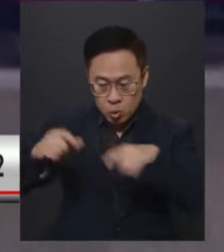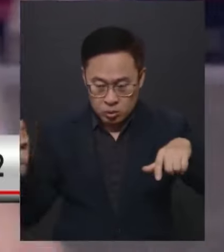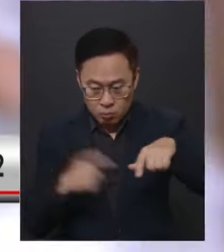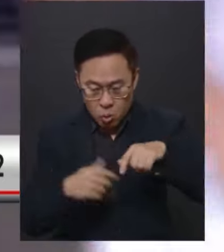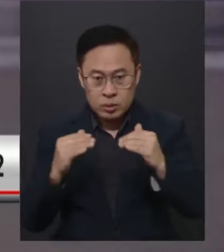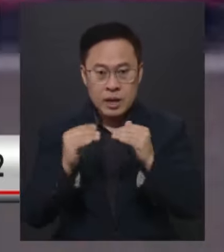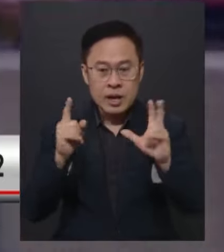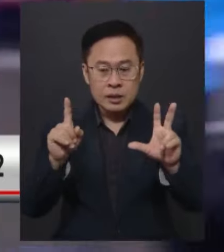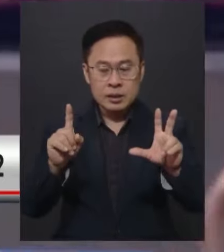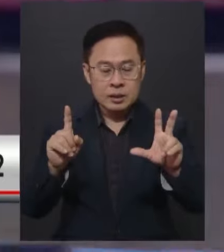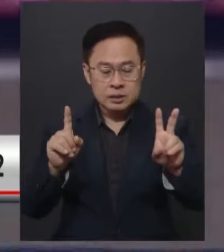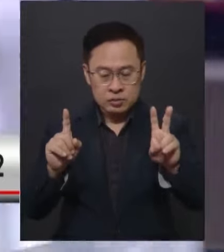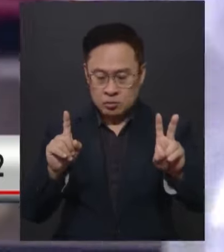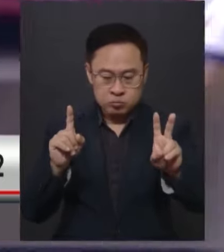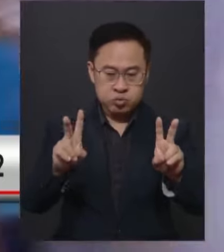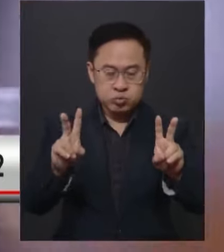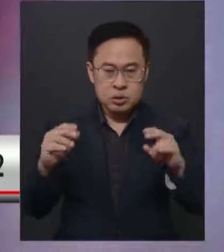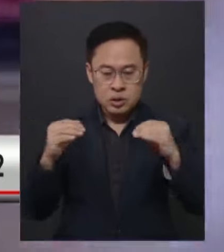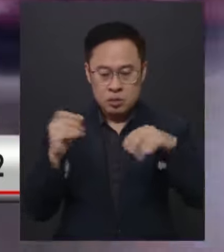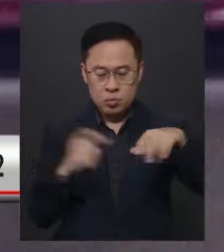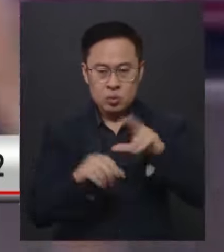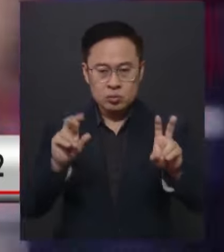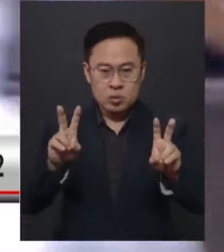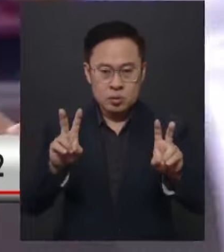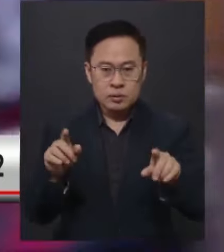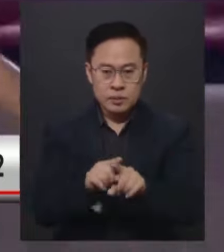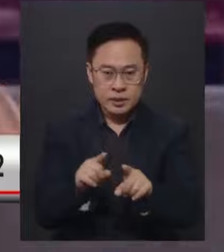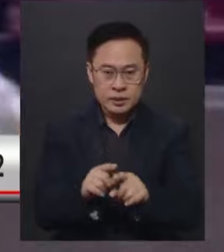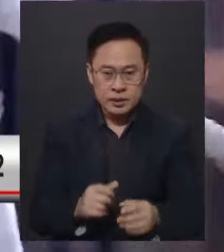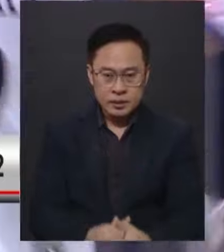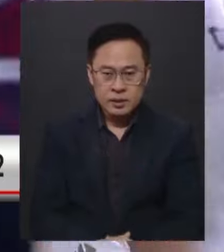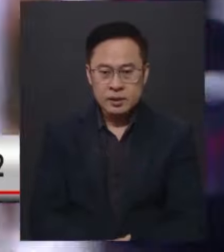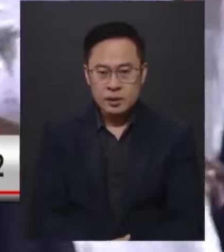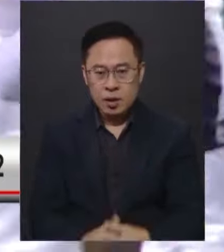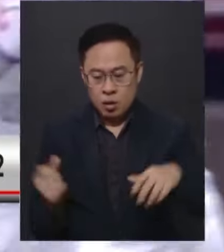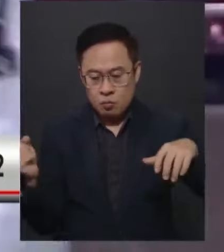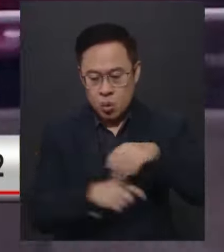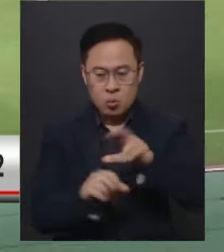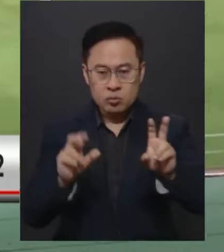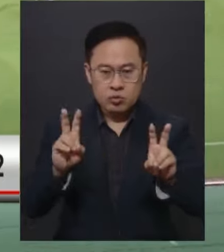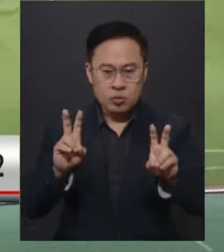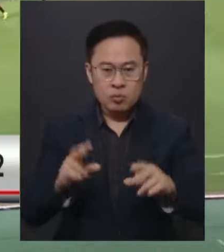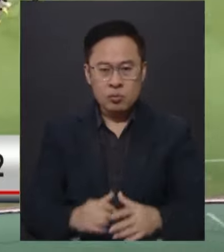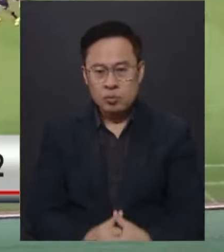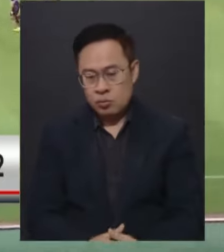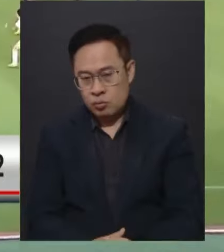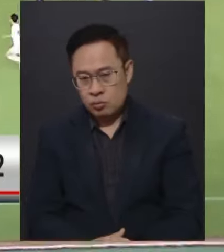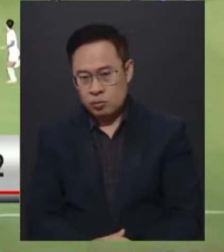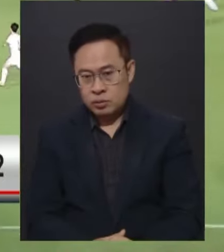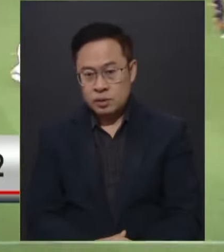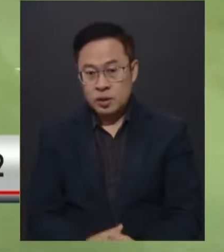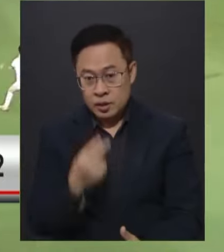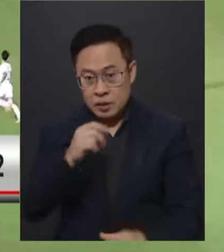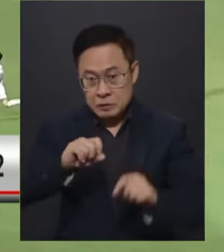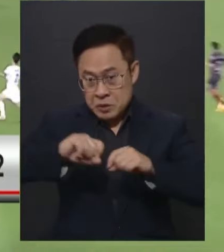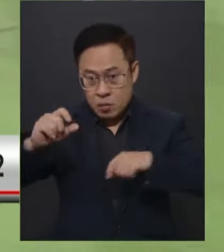ยิงไกลสุดสวยของอนันท์ยอดสังวาลย์ครับนี่เป็นตัวสำรองในเกมนี้ครับโอ้เจ้าตัวยิงนี่สะใจเลยครับดูอีก